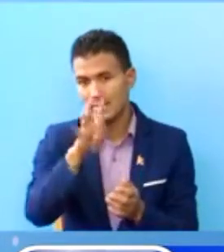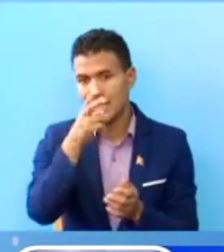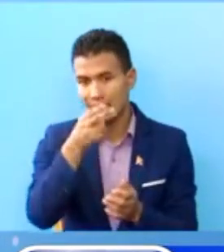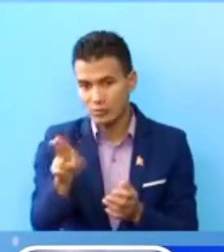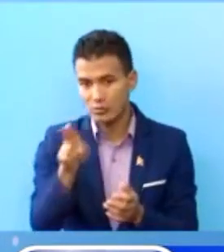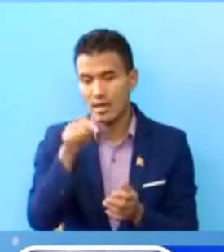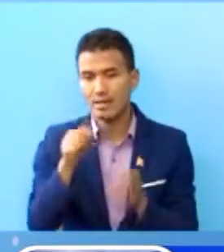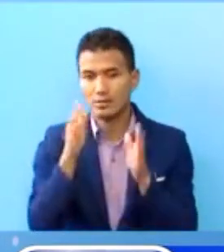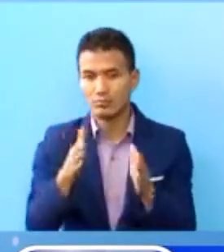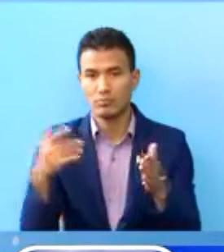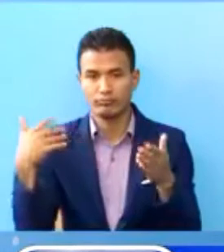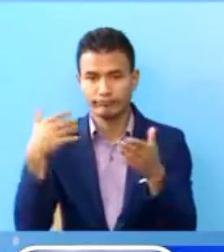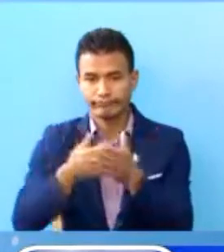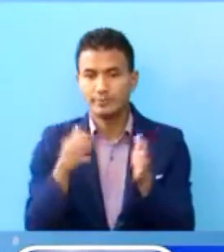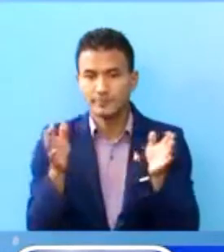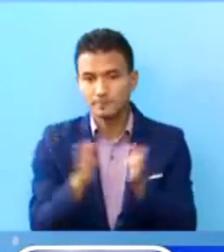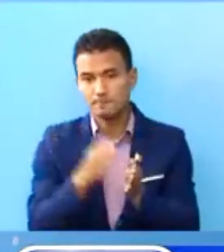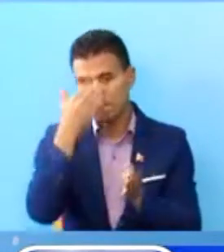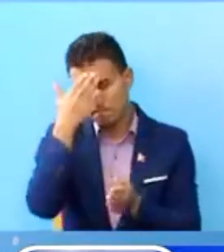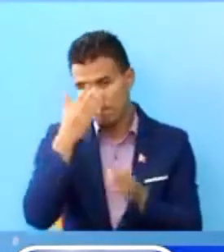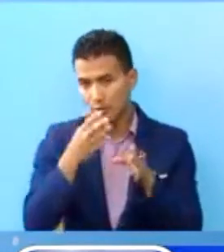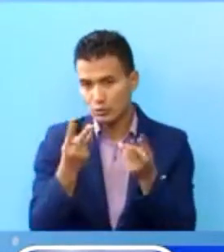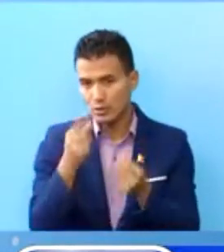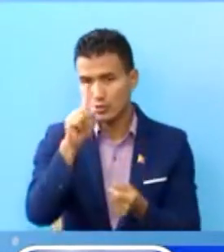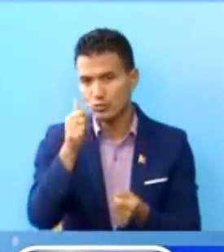204 जना र आजसम्म संक्रमित हुनेहरूको संख्या